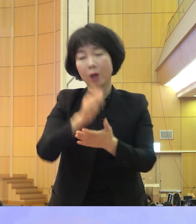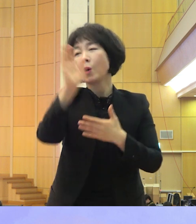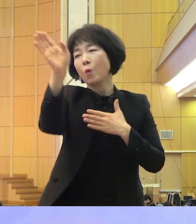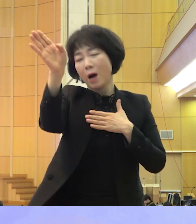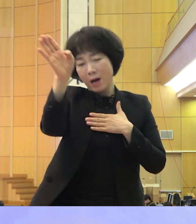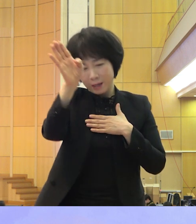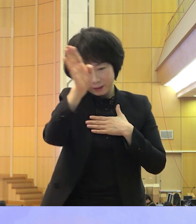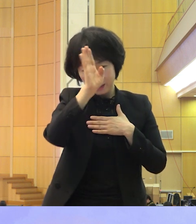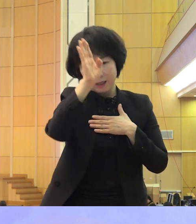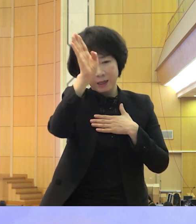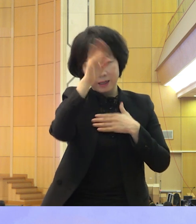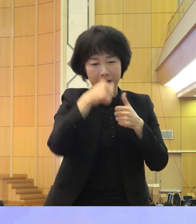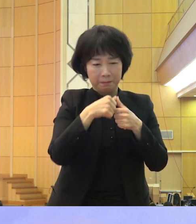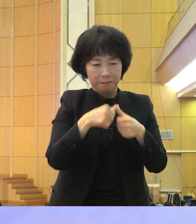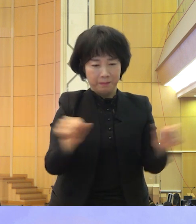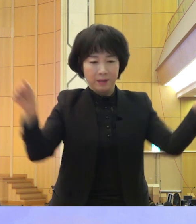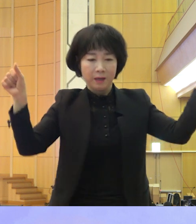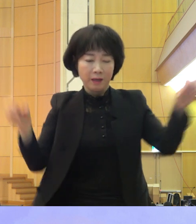우리 죄와